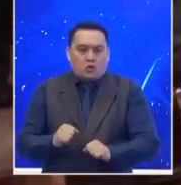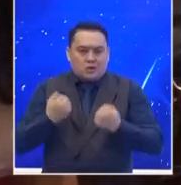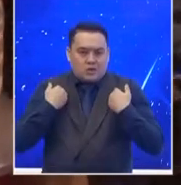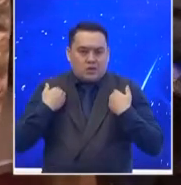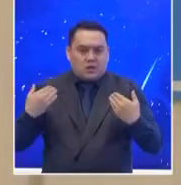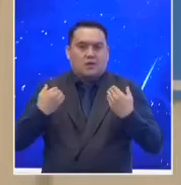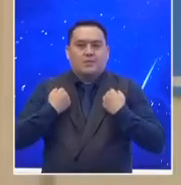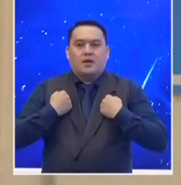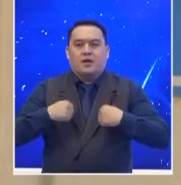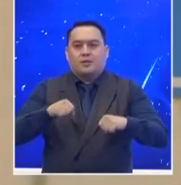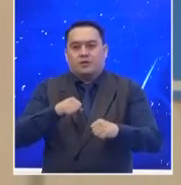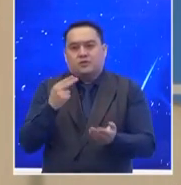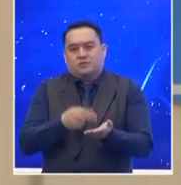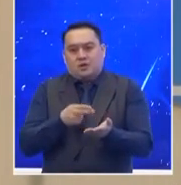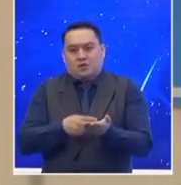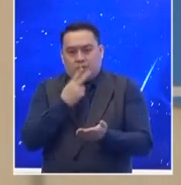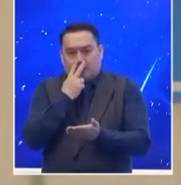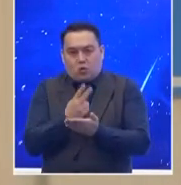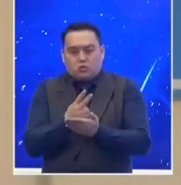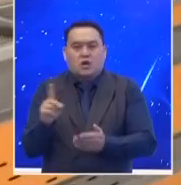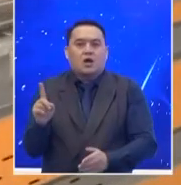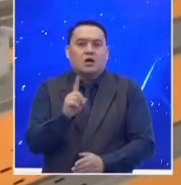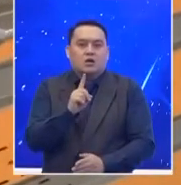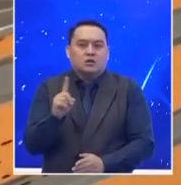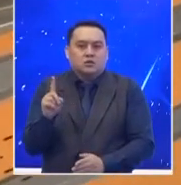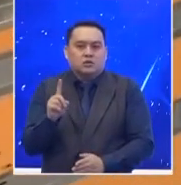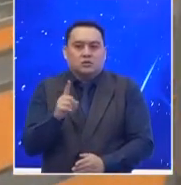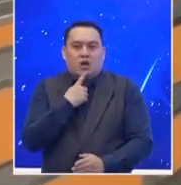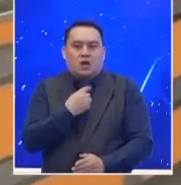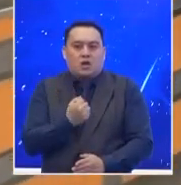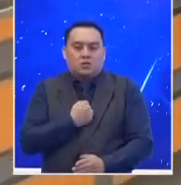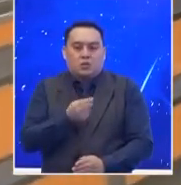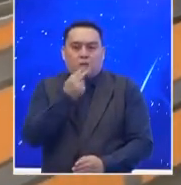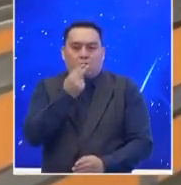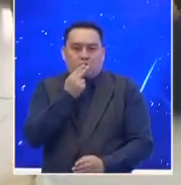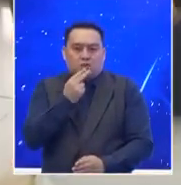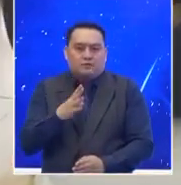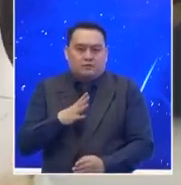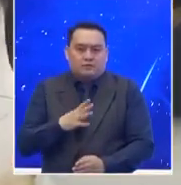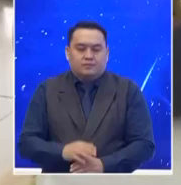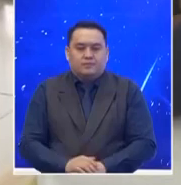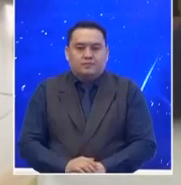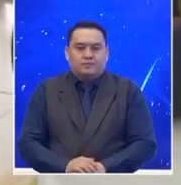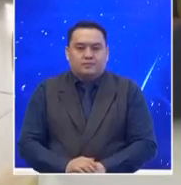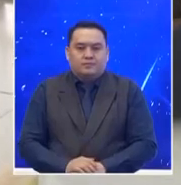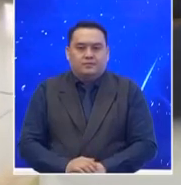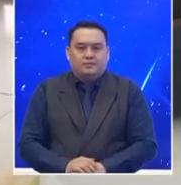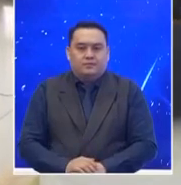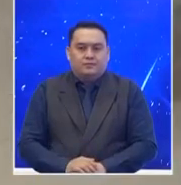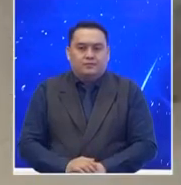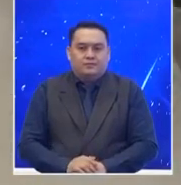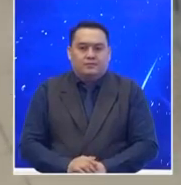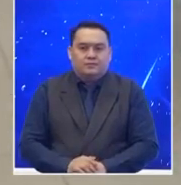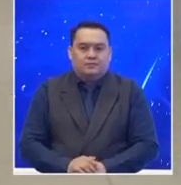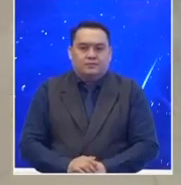ерлікпен еңбек ететініне куә болды. Оқушылар экскурсия соңында нағыз сарбаз ботқасының да дәмін татты. Меруерт Қыдырбайқызы, Азат Жұмаханов,